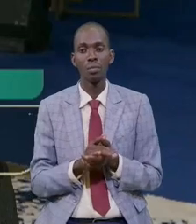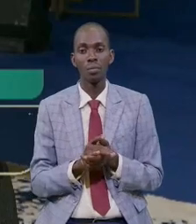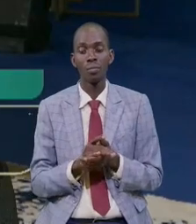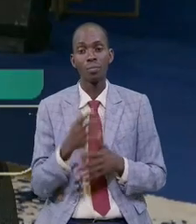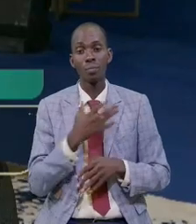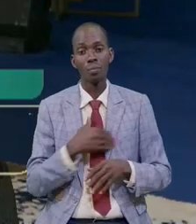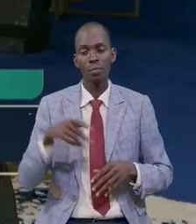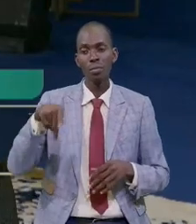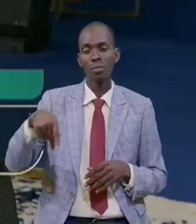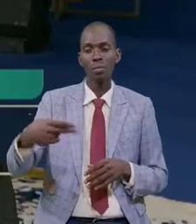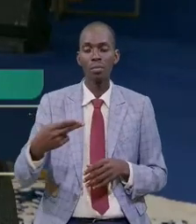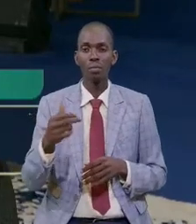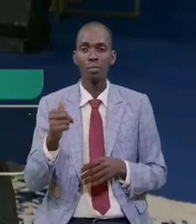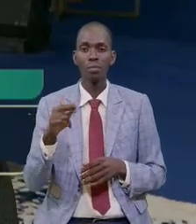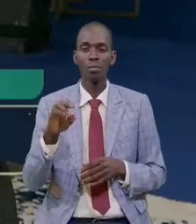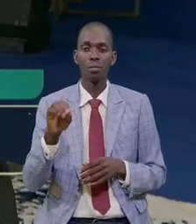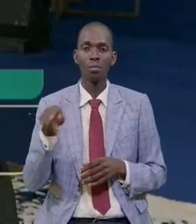Genèse 41